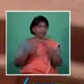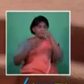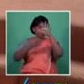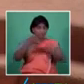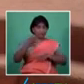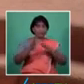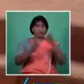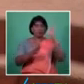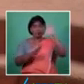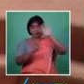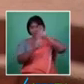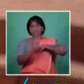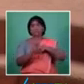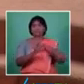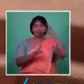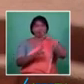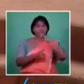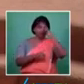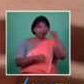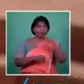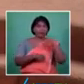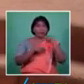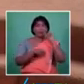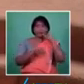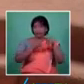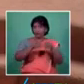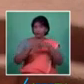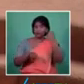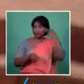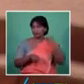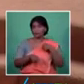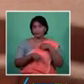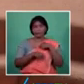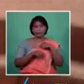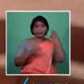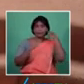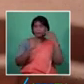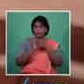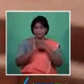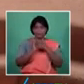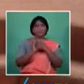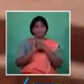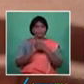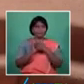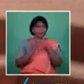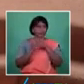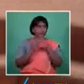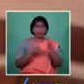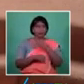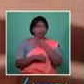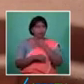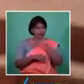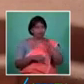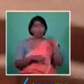පස්වෙනි පිටියේ නියෝජ්‍ය කතානායකගේ බද්දගෙදගත් ඉඩමේ කංසාවලයන් සිරස්තල යටතේ මා සම්බන්ධයෙන් කළ පළවී ඇති ප්‍රවෘත්ති මුළුමනින්ම